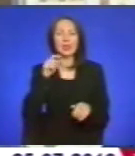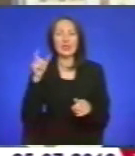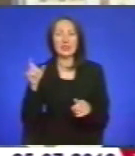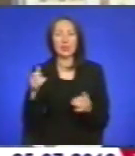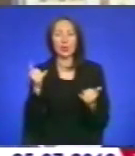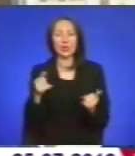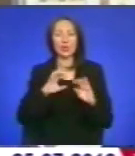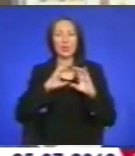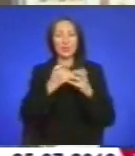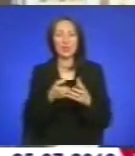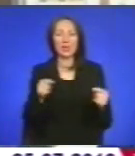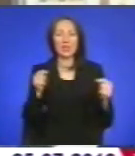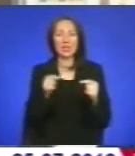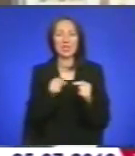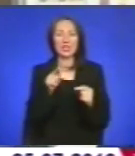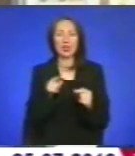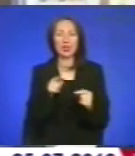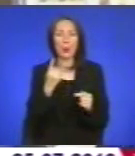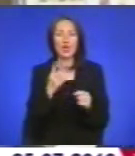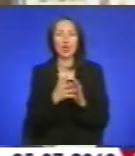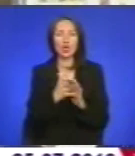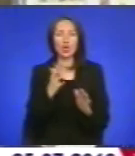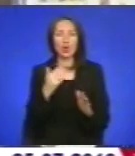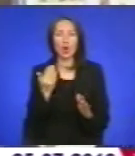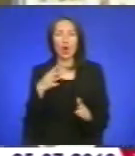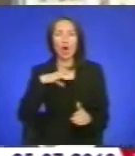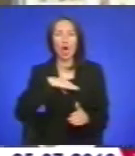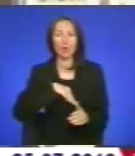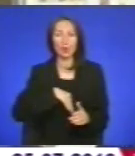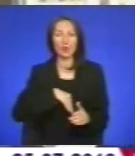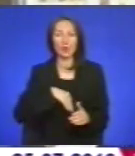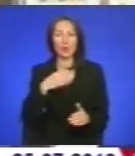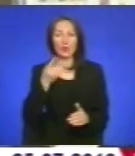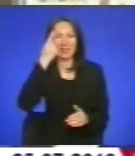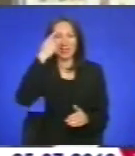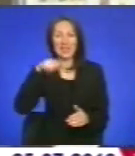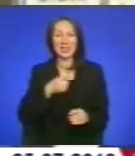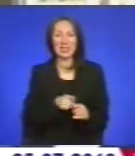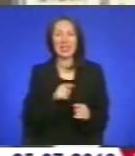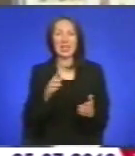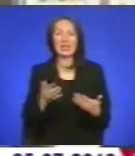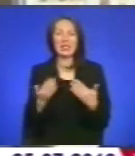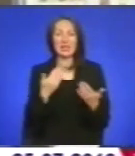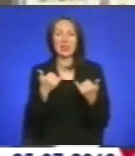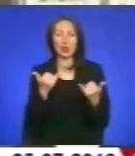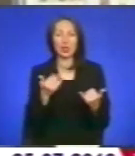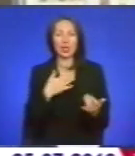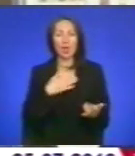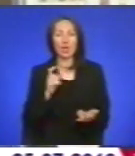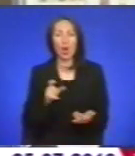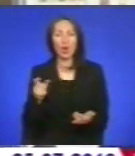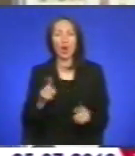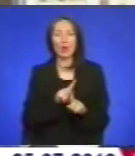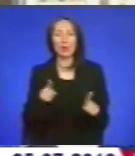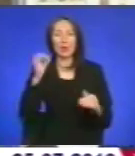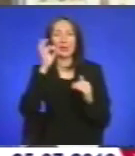світі визначається в першу чергу його духовністю. І ви знаєте, яке ставлення сьогодні наших людей, особливо на Західній